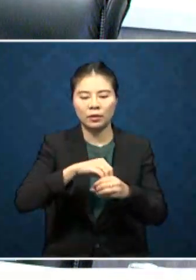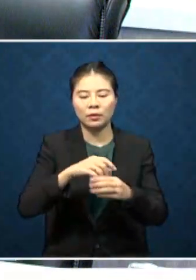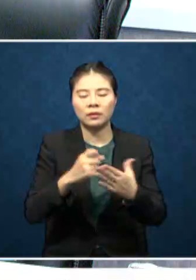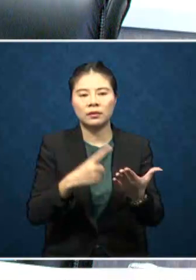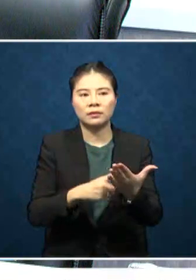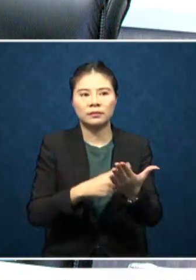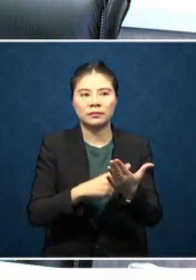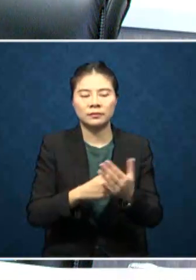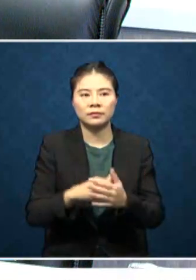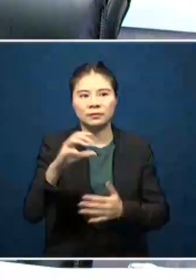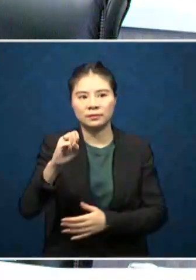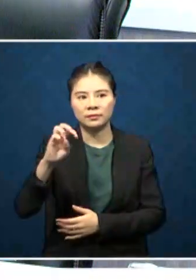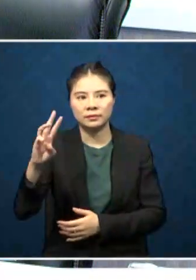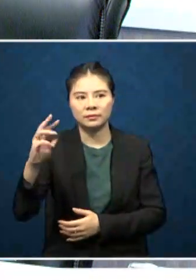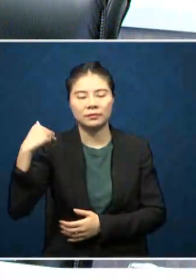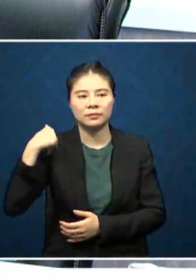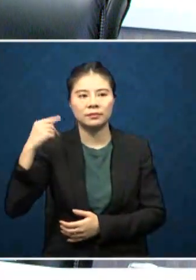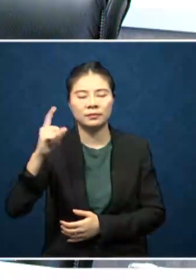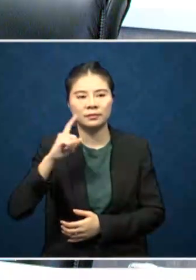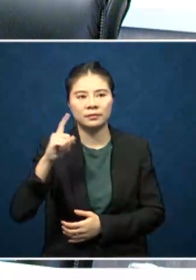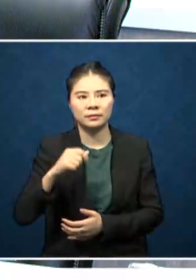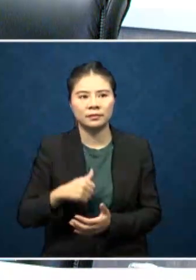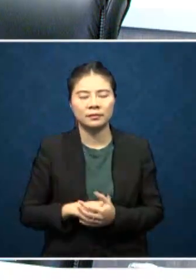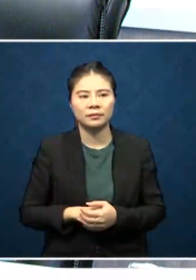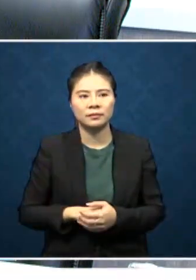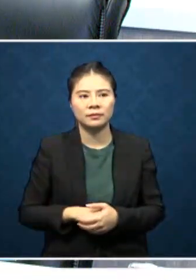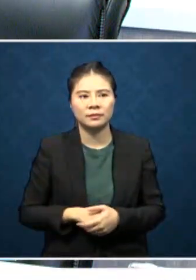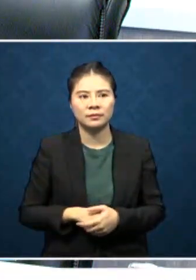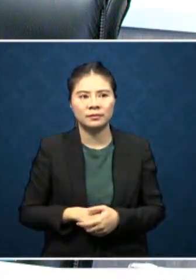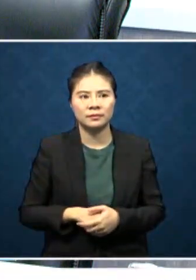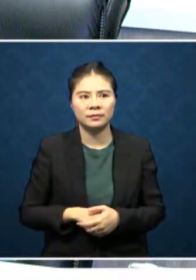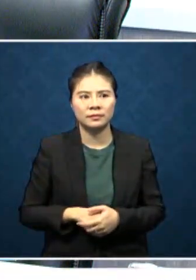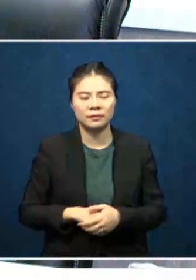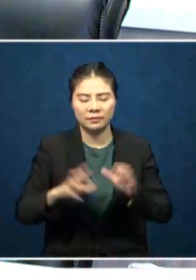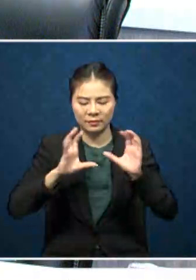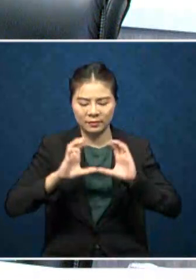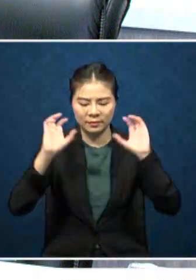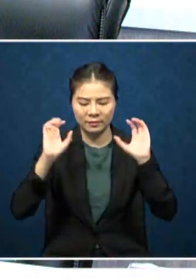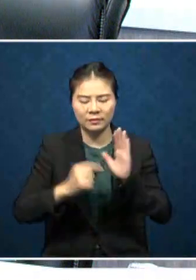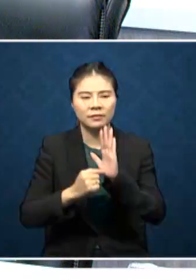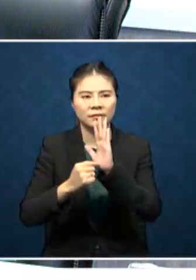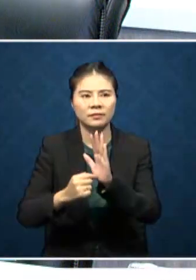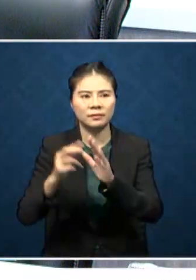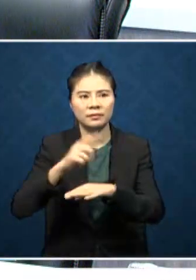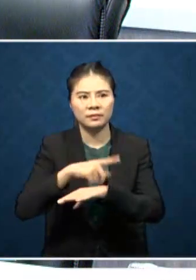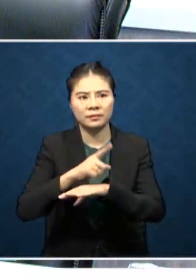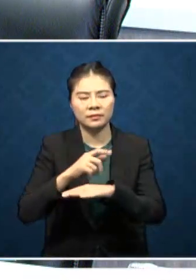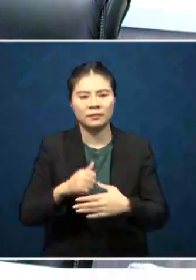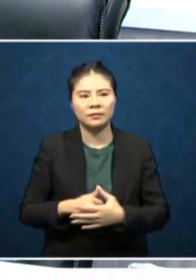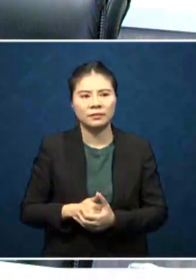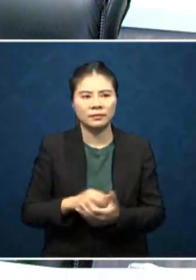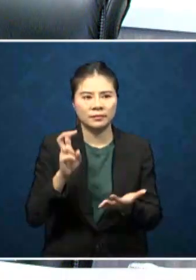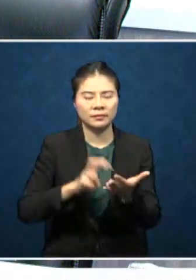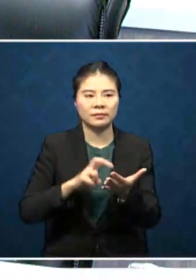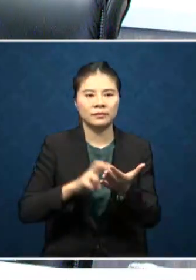างวุฒิสภาก็มีหนังสือไปยังรัฐบาลโดยท่านประธานวุฒิสภาเนี่ยลงนามดีม